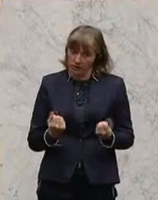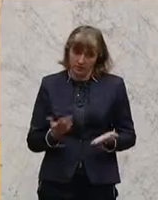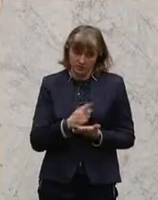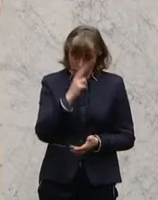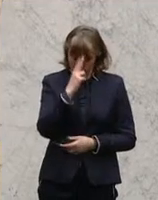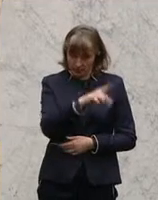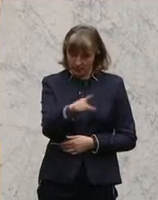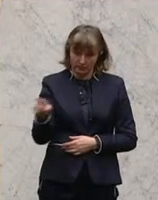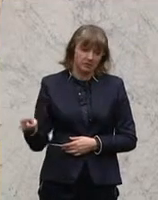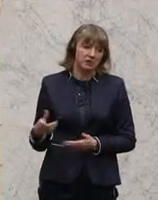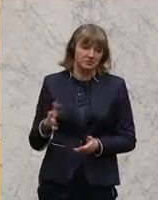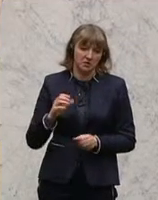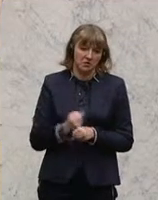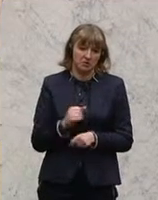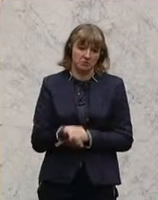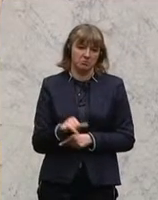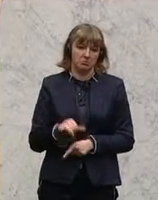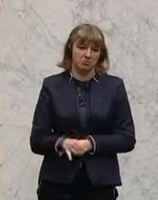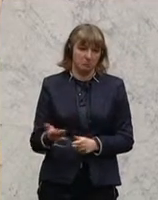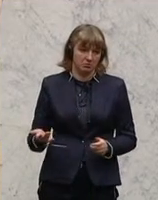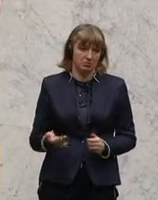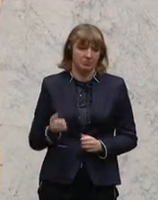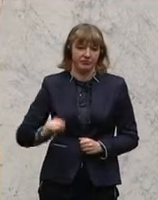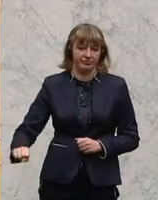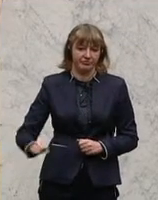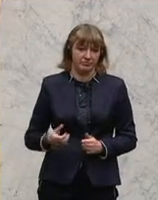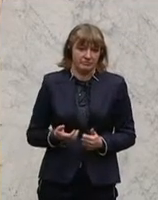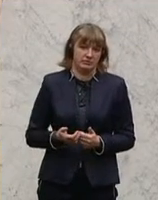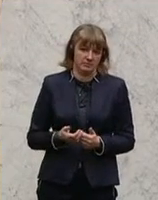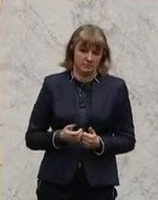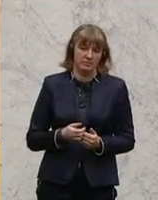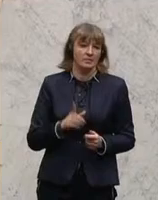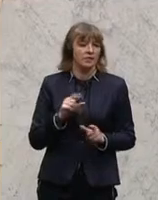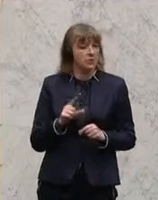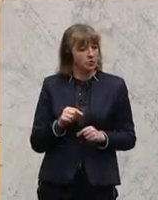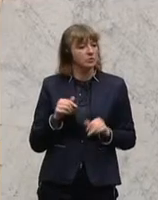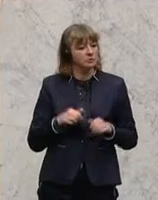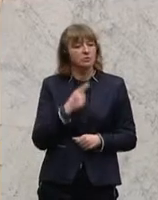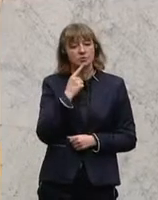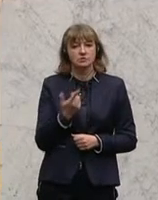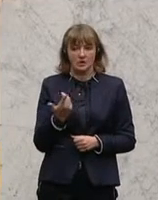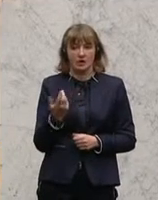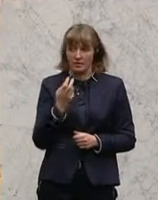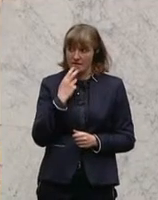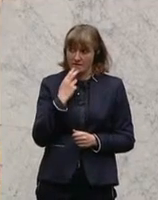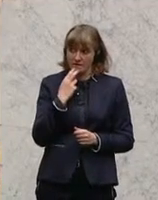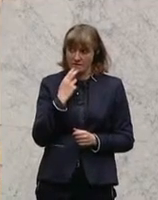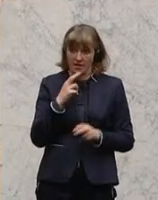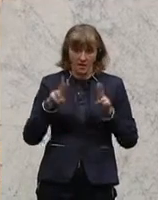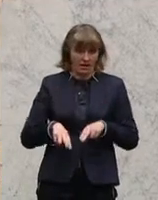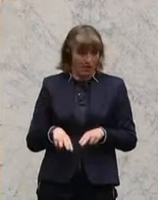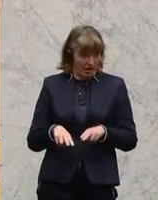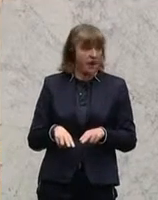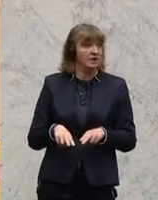kennen das und ignorieren das. Und es sei Ihnen gesagt, wer am Rechtsstaat